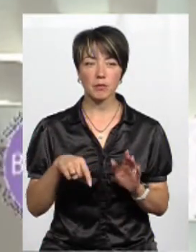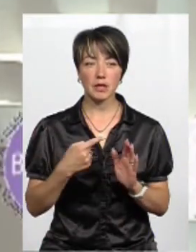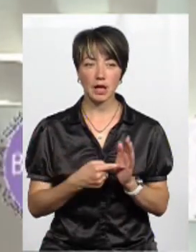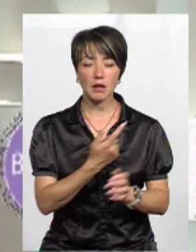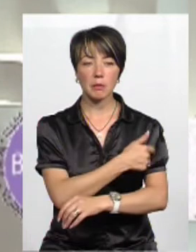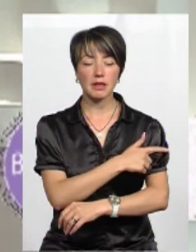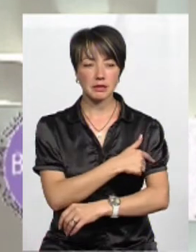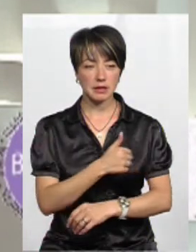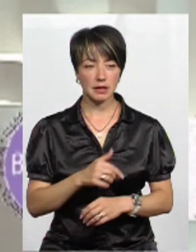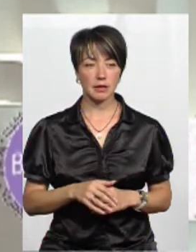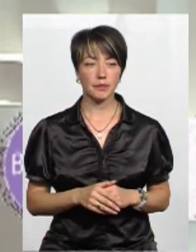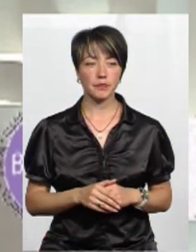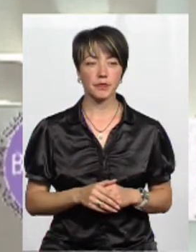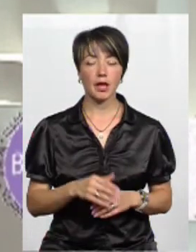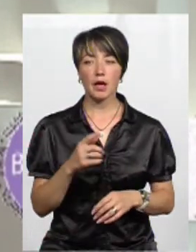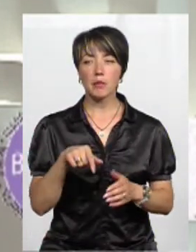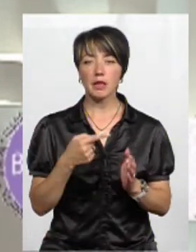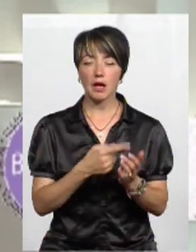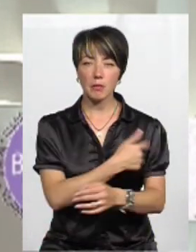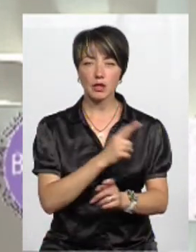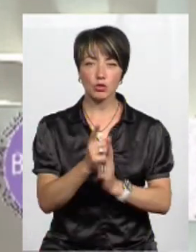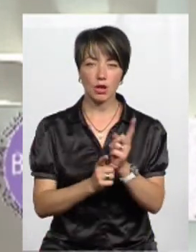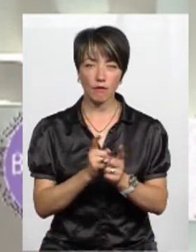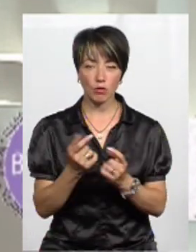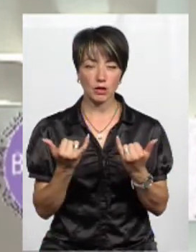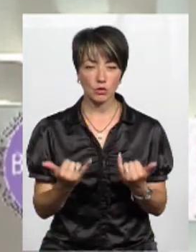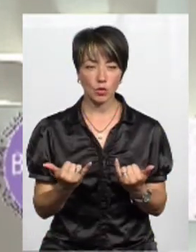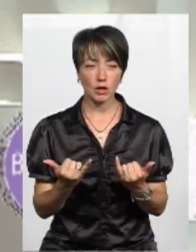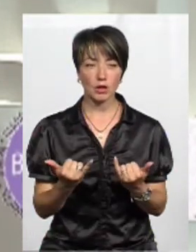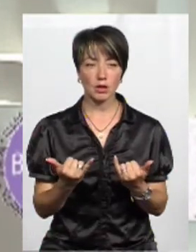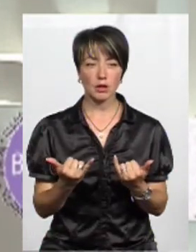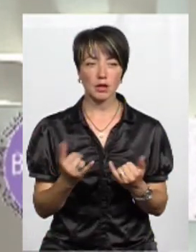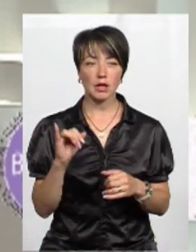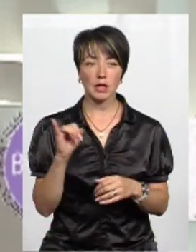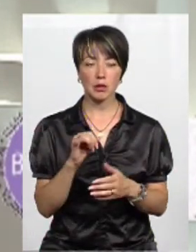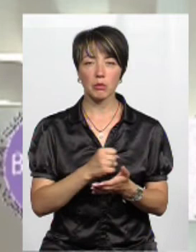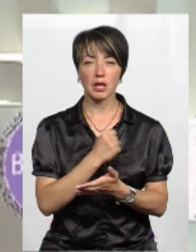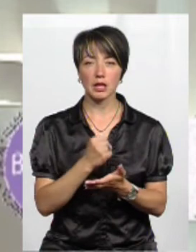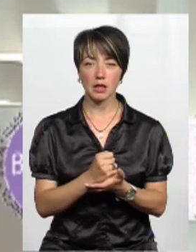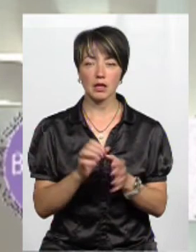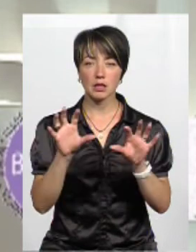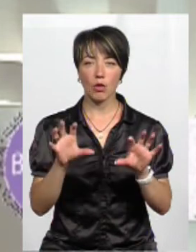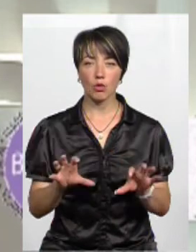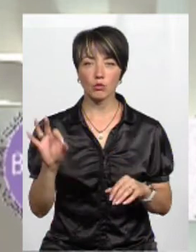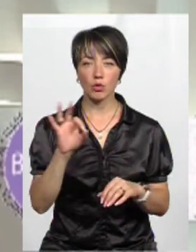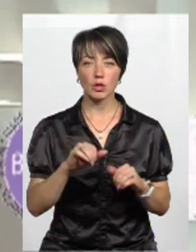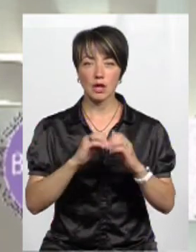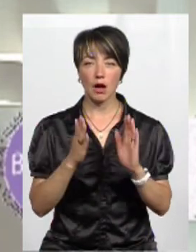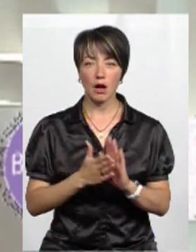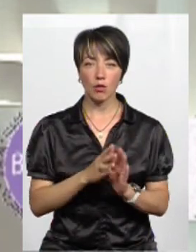питання медицини. Питання медичної реформи на сьогодні і прийняття закону